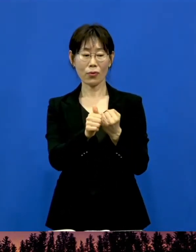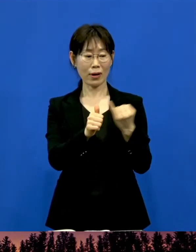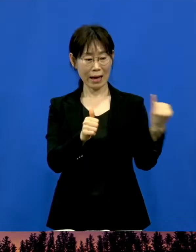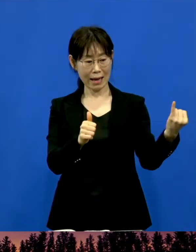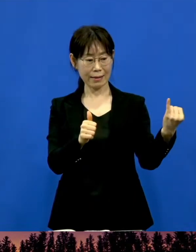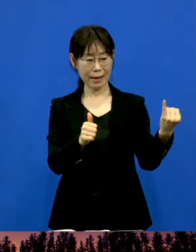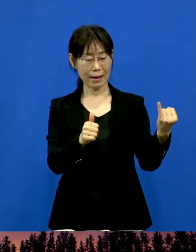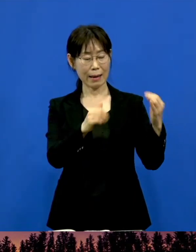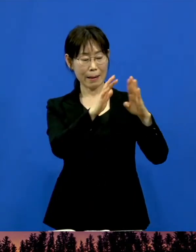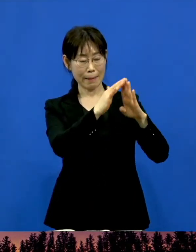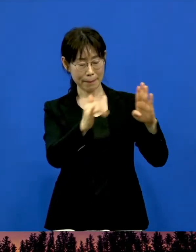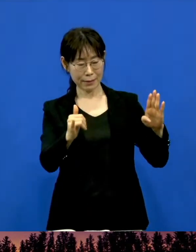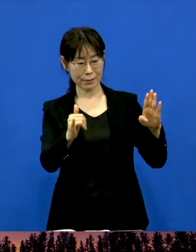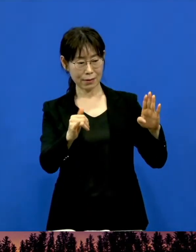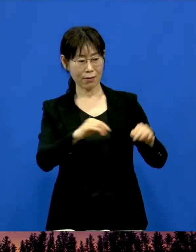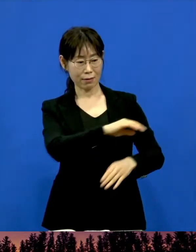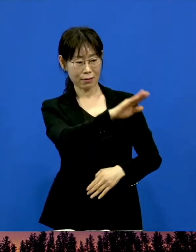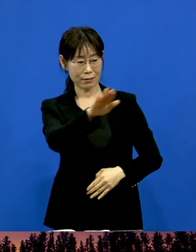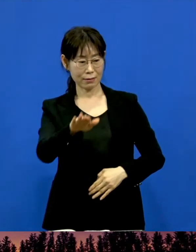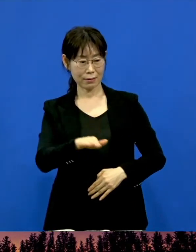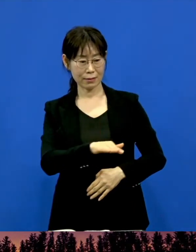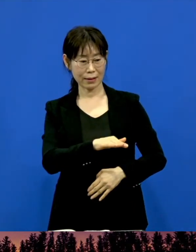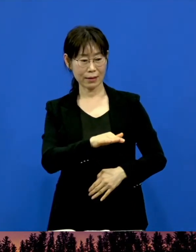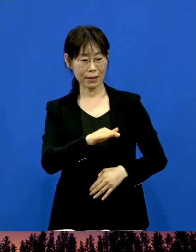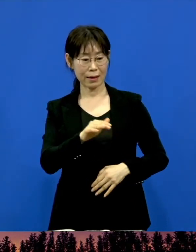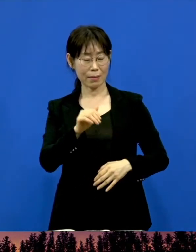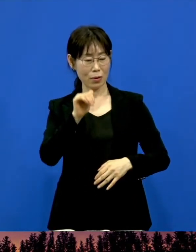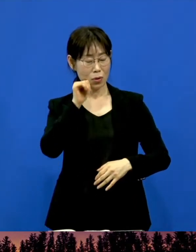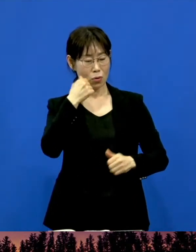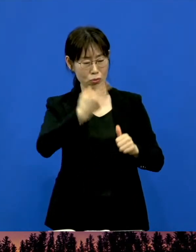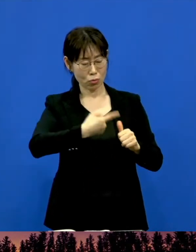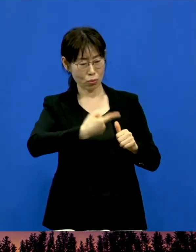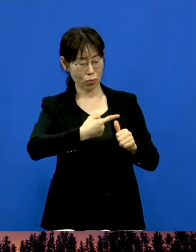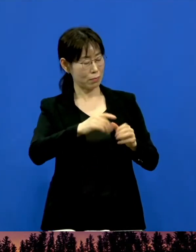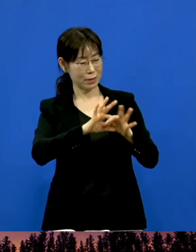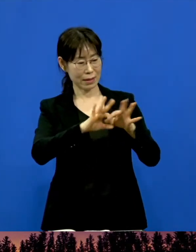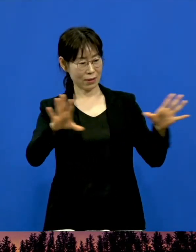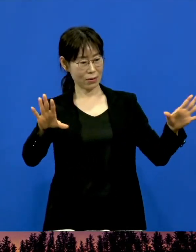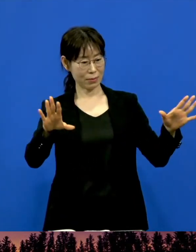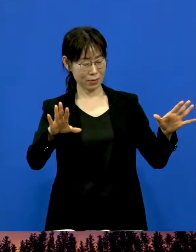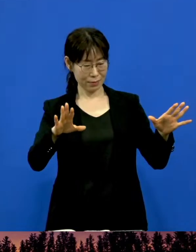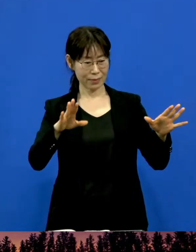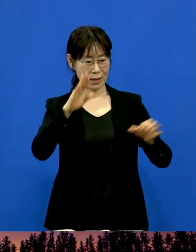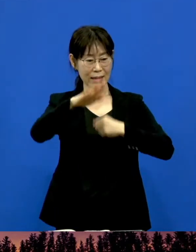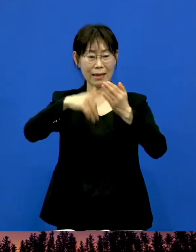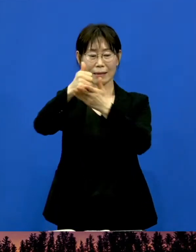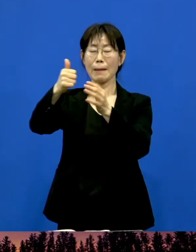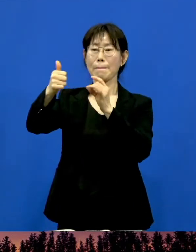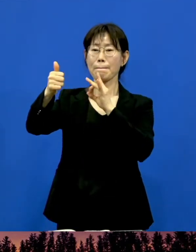그 눈길이 의식이 되지 않아요. 그 하나님 한 분에게 집중하고 있는 다윗,